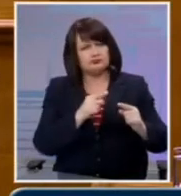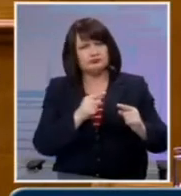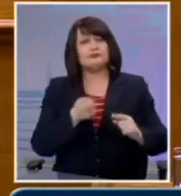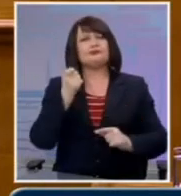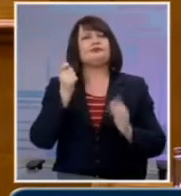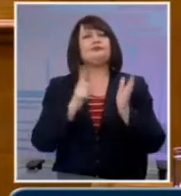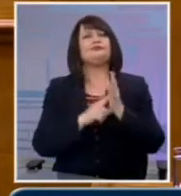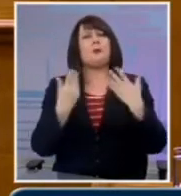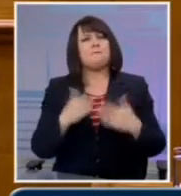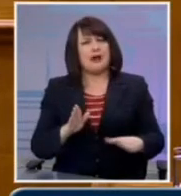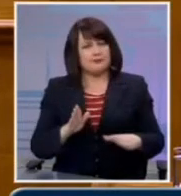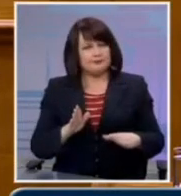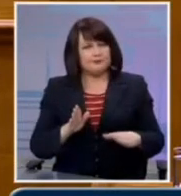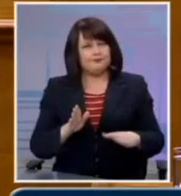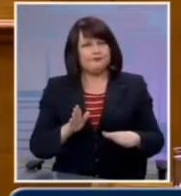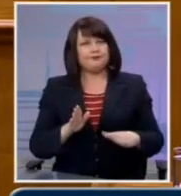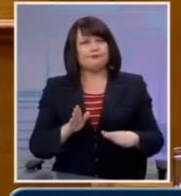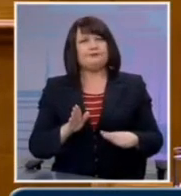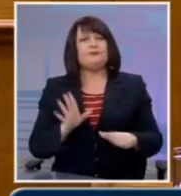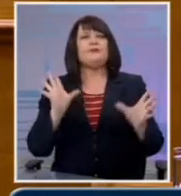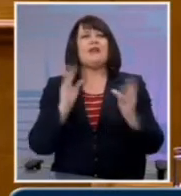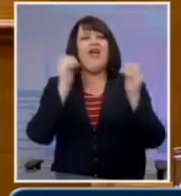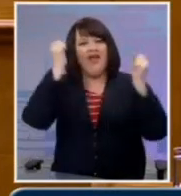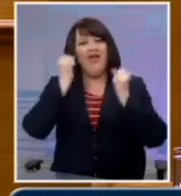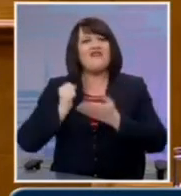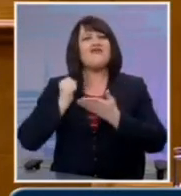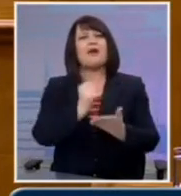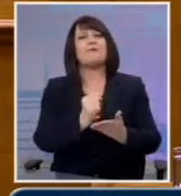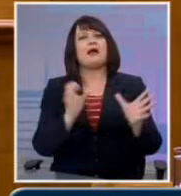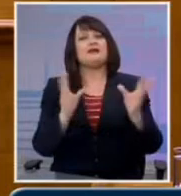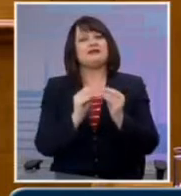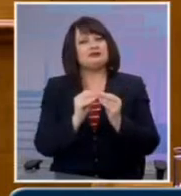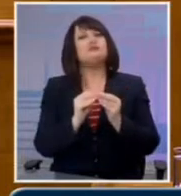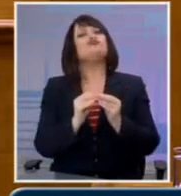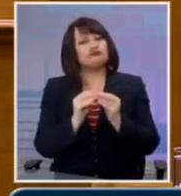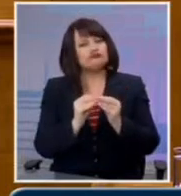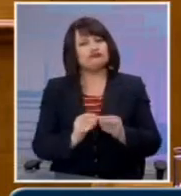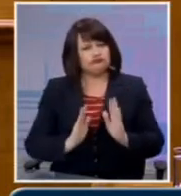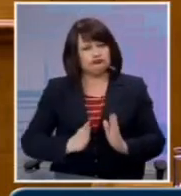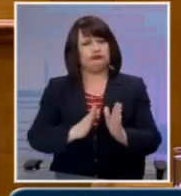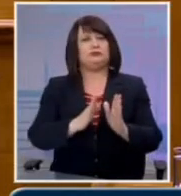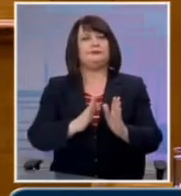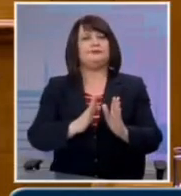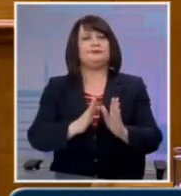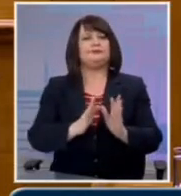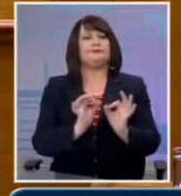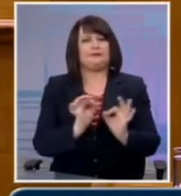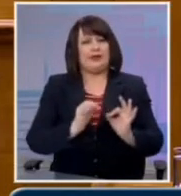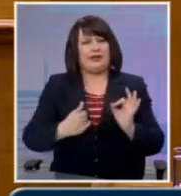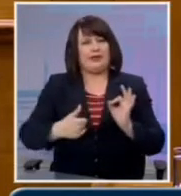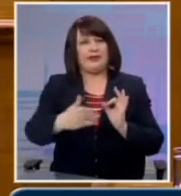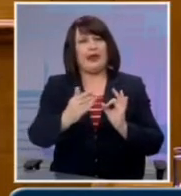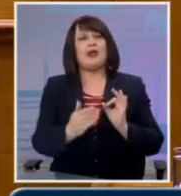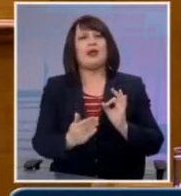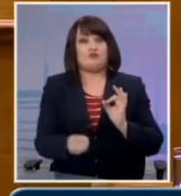νόμο ξεπάγωσε η καταβολή του εφάπαξ από το ΤΑΛΣ και βρίσκεται σε τελικό στάδιο η οριστικοποίηση νέου